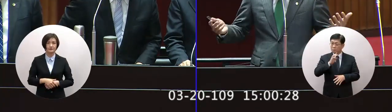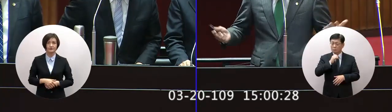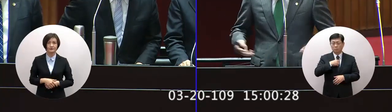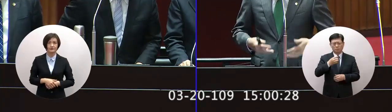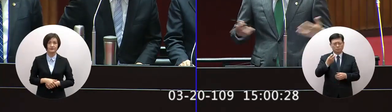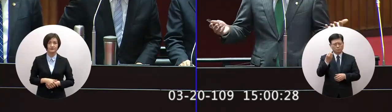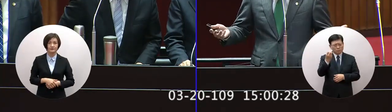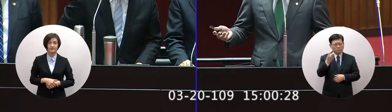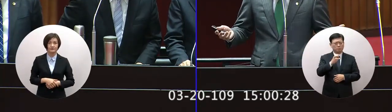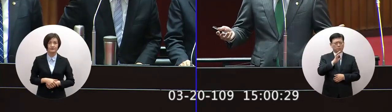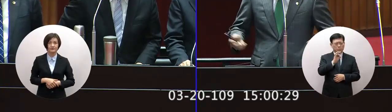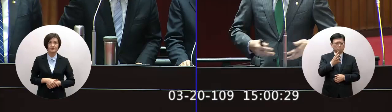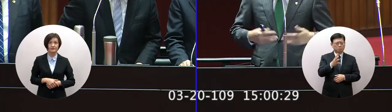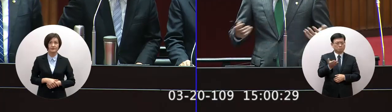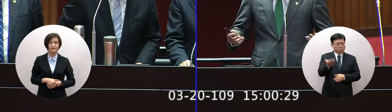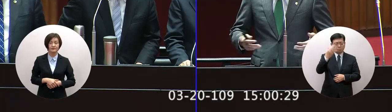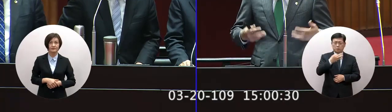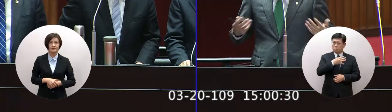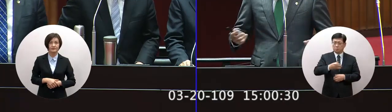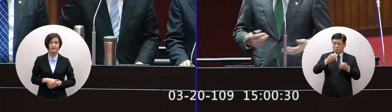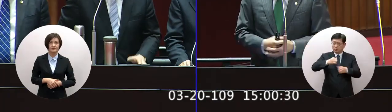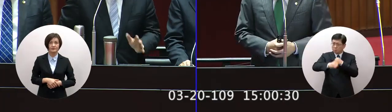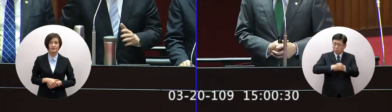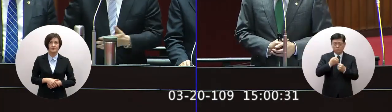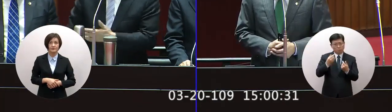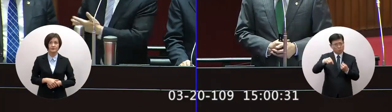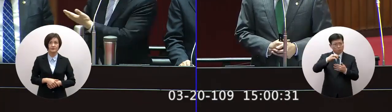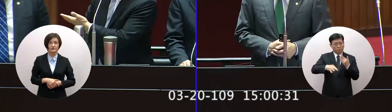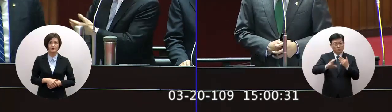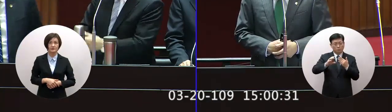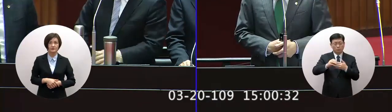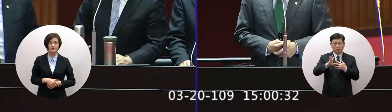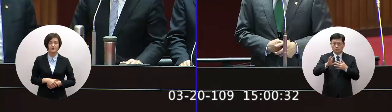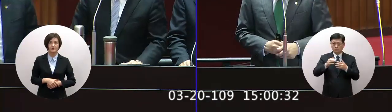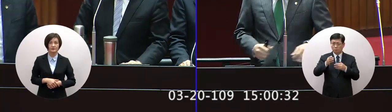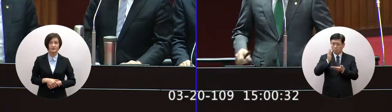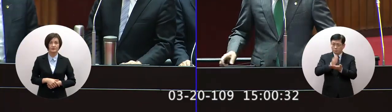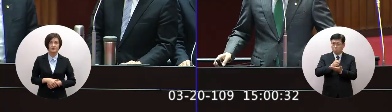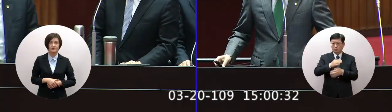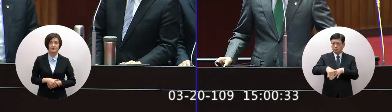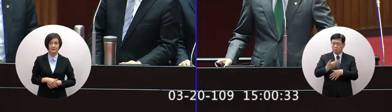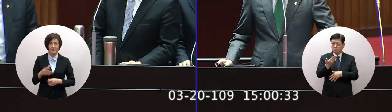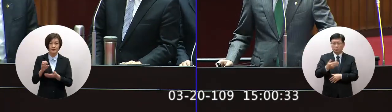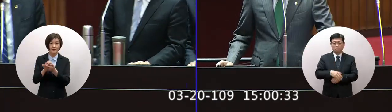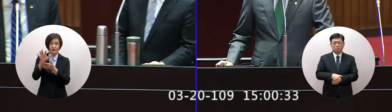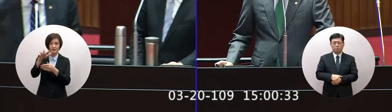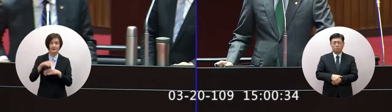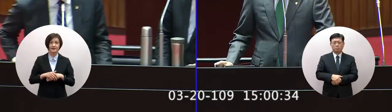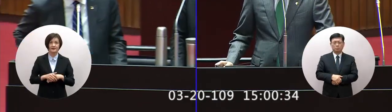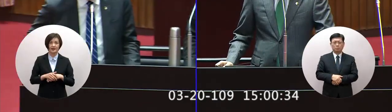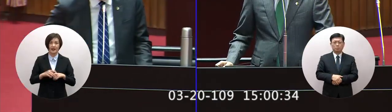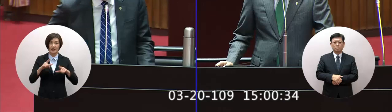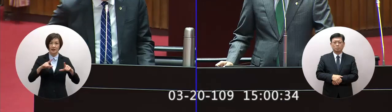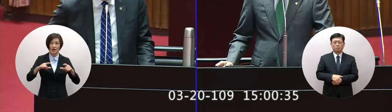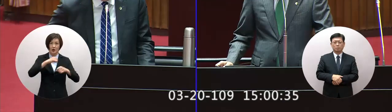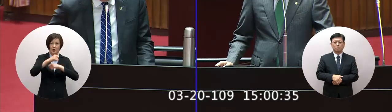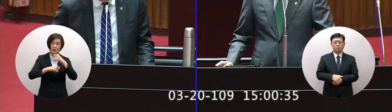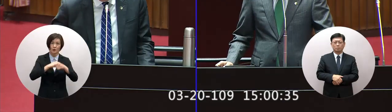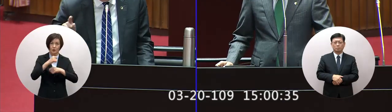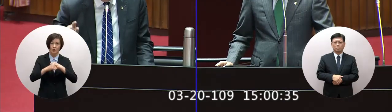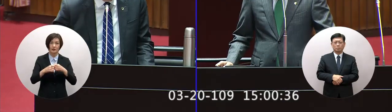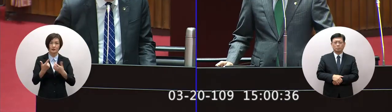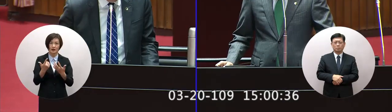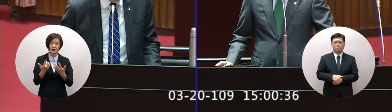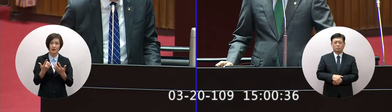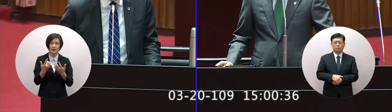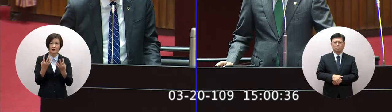说300以上、500以上尽量不要办或要办的这种做法，禁止或是不禁止？ 跟委员报告，我们是有大型集会指引，目标是